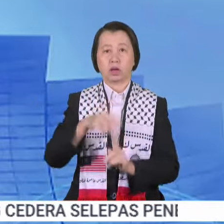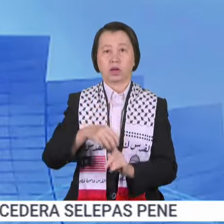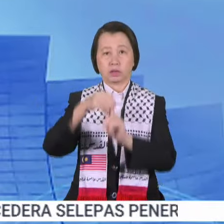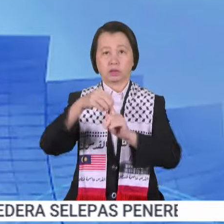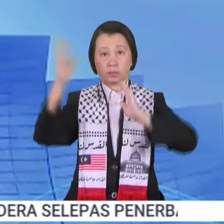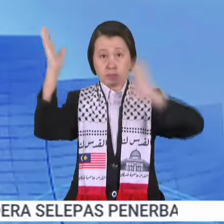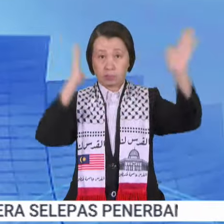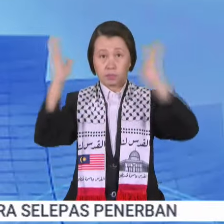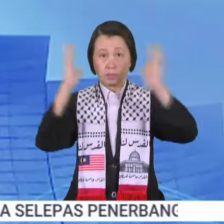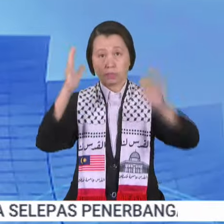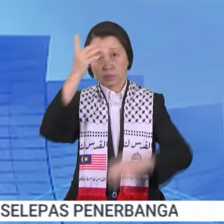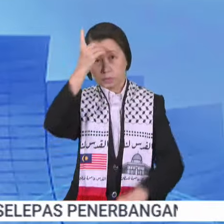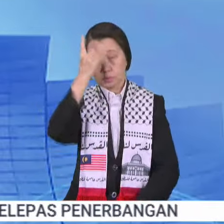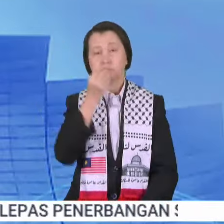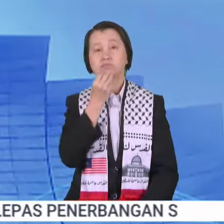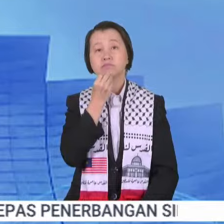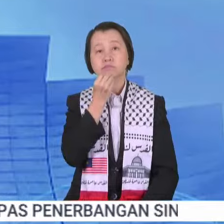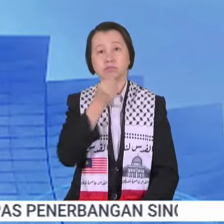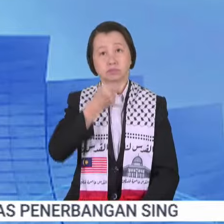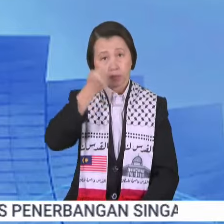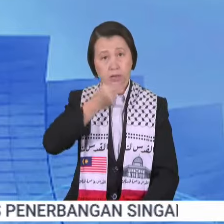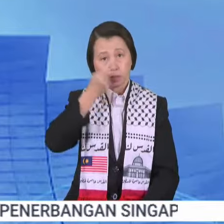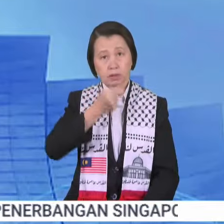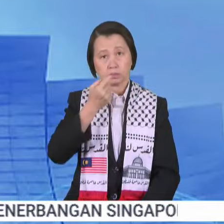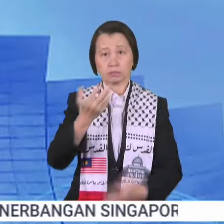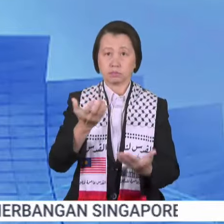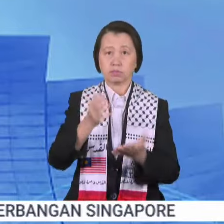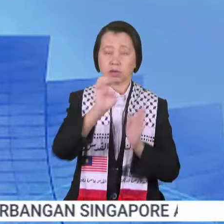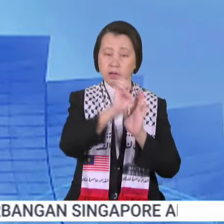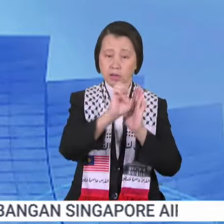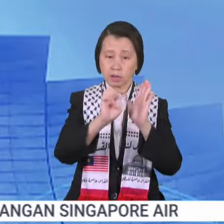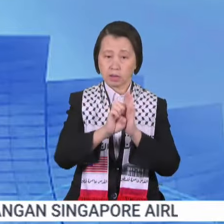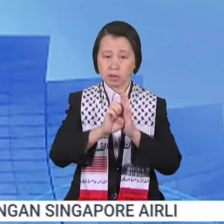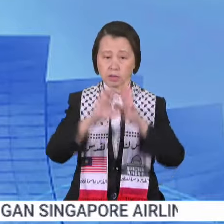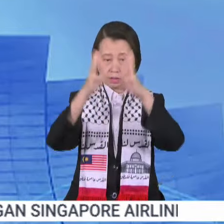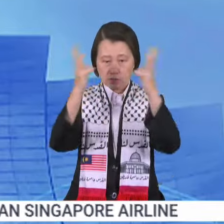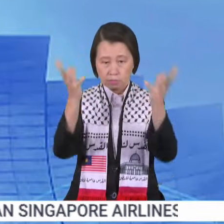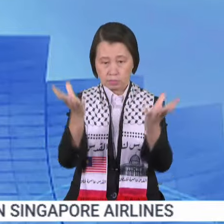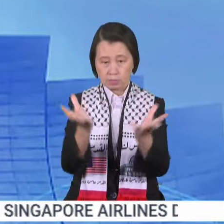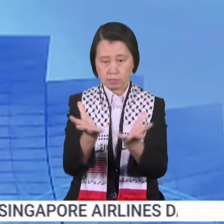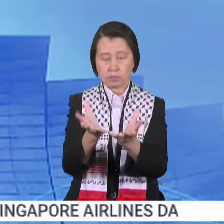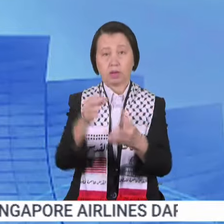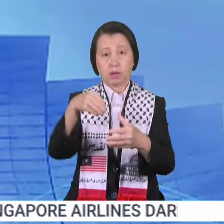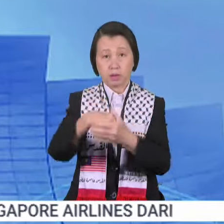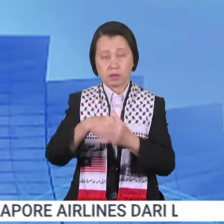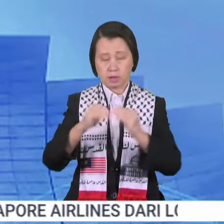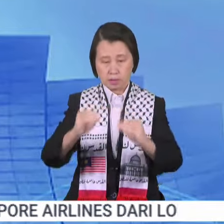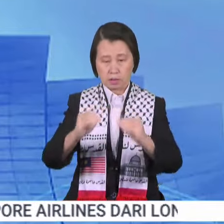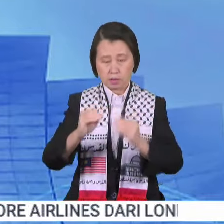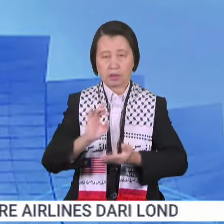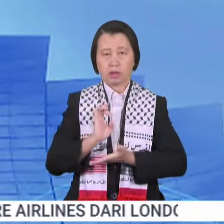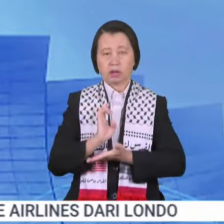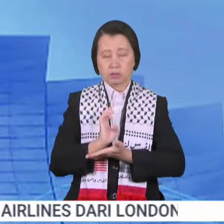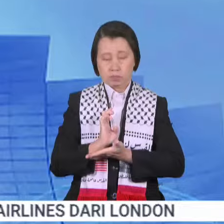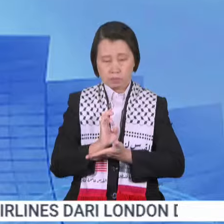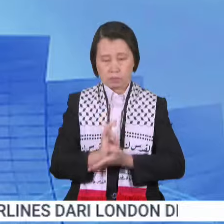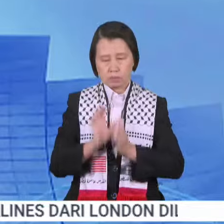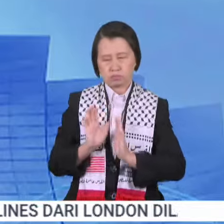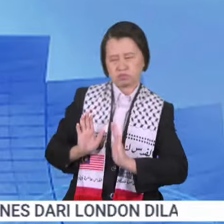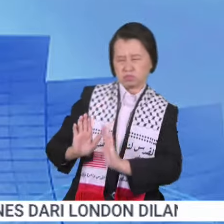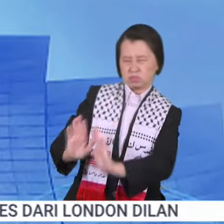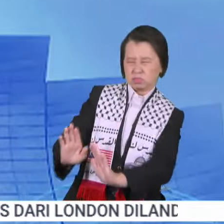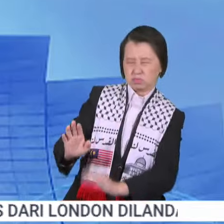di Malaysia, Datuk Seri Anwar Ibrahim berkata, antara etika universal yang ditekankan dalam ajaran Buddha adalah